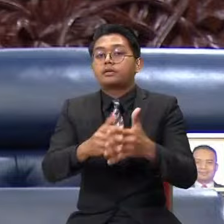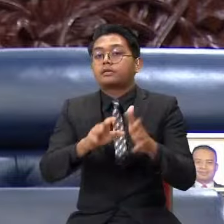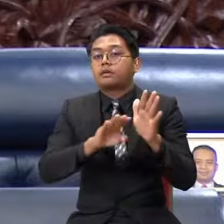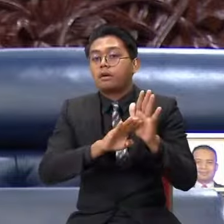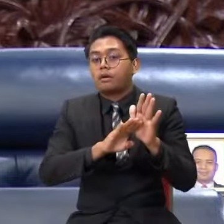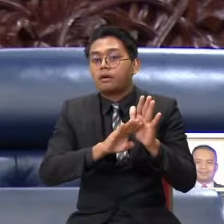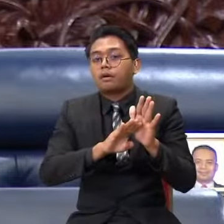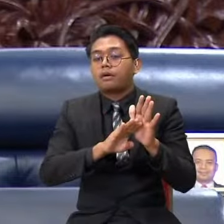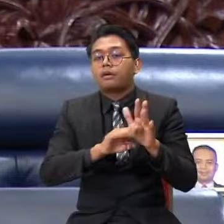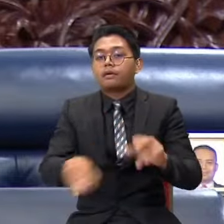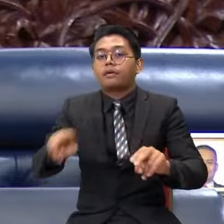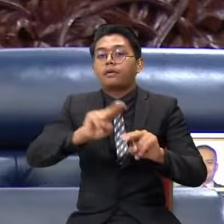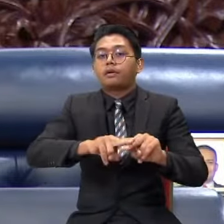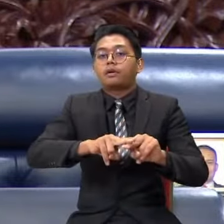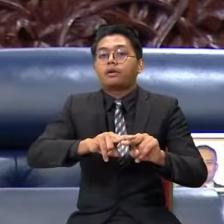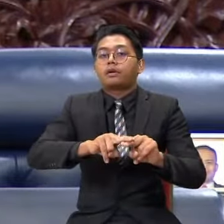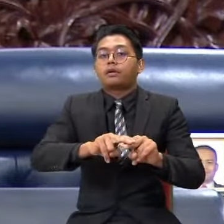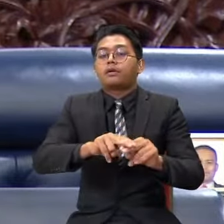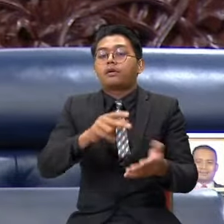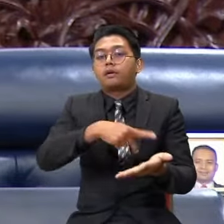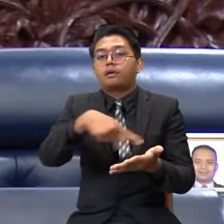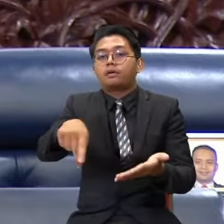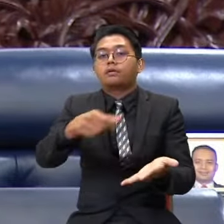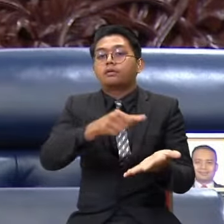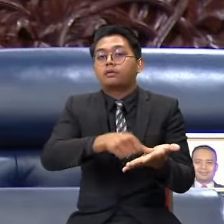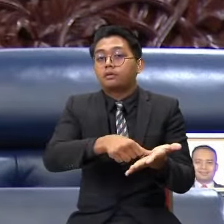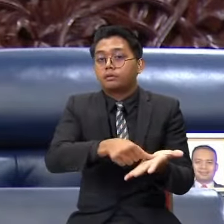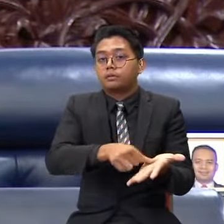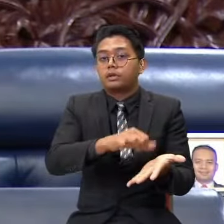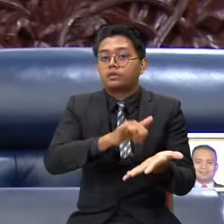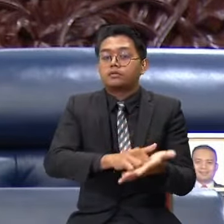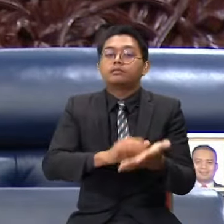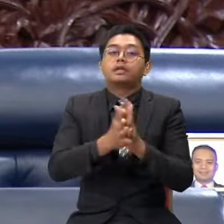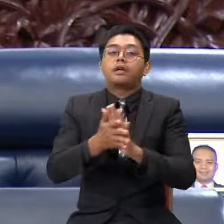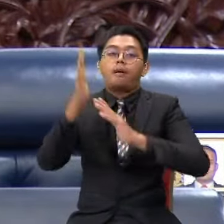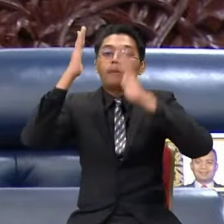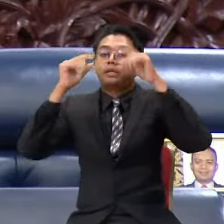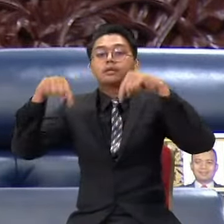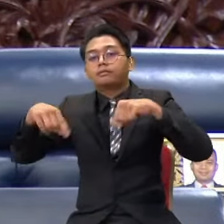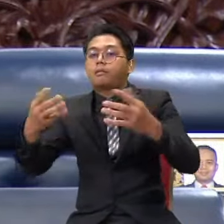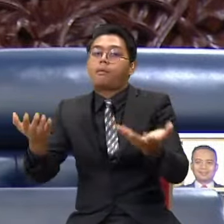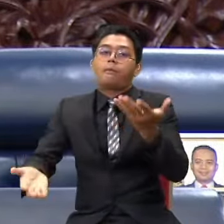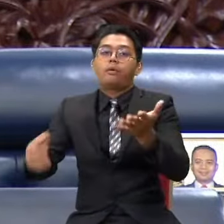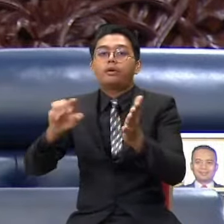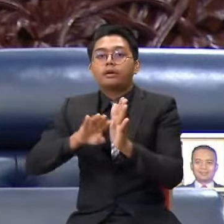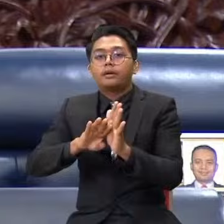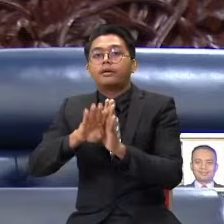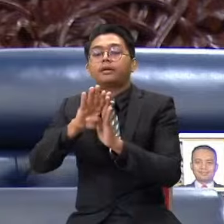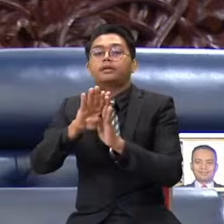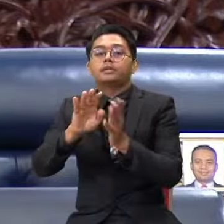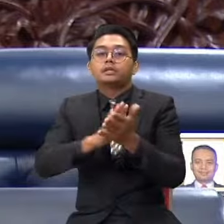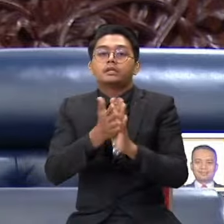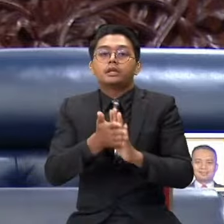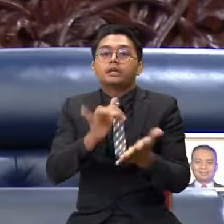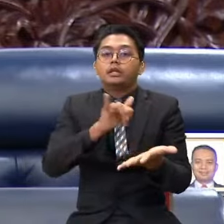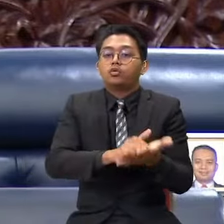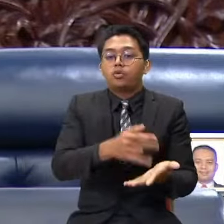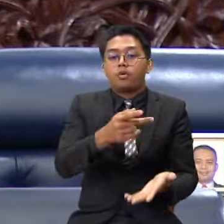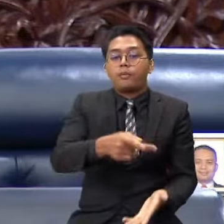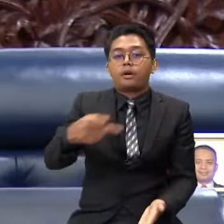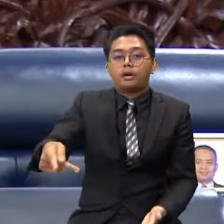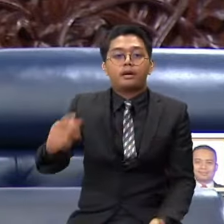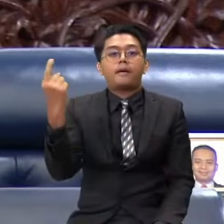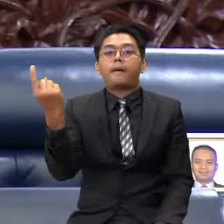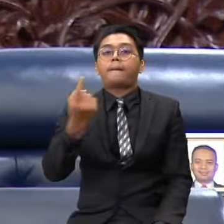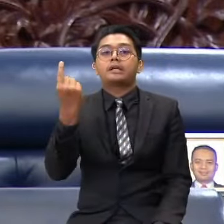kos Ubat itu maka kos Ubat di Malaysia akan naik dan dia juga cakap ini perkara yang biasa setiap tahun akan